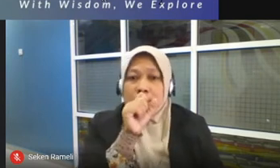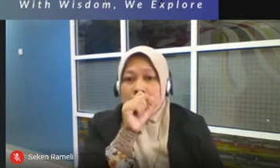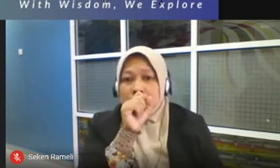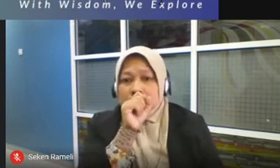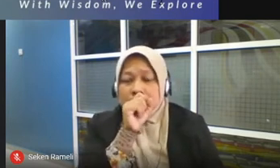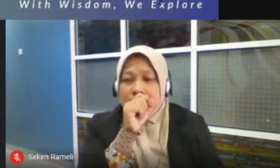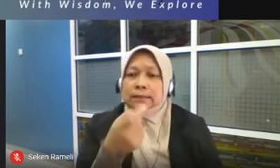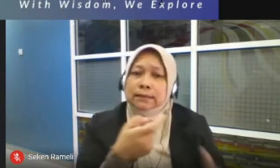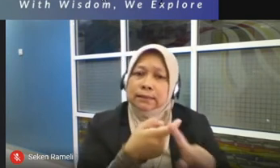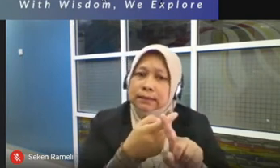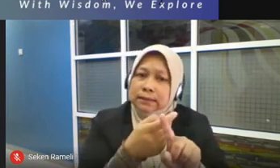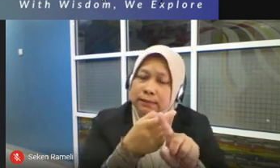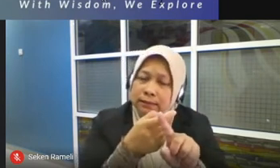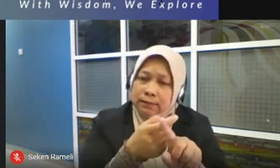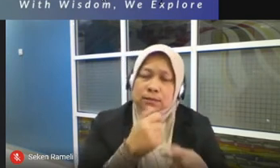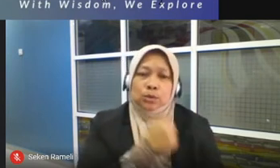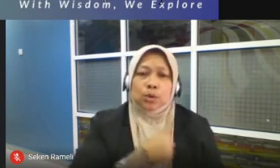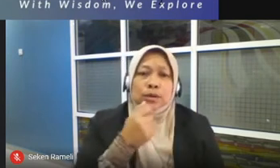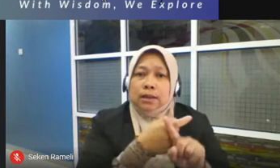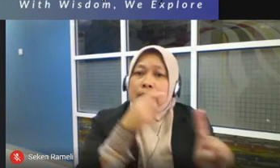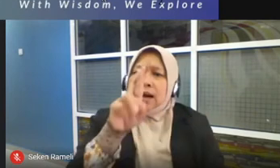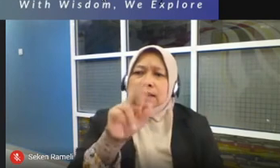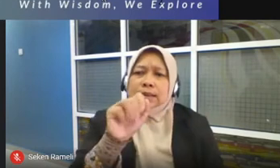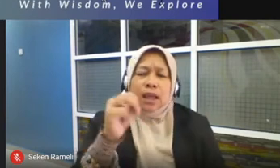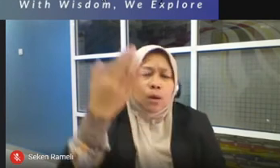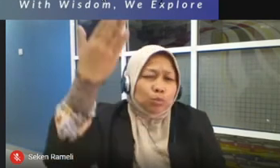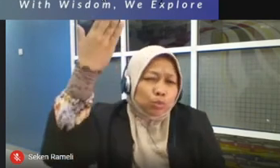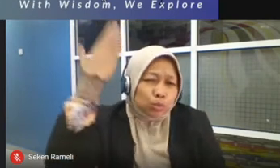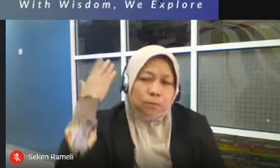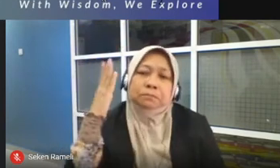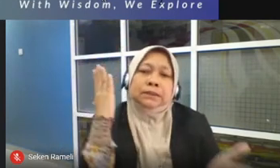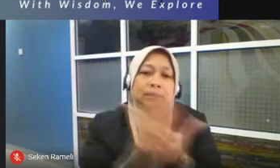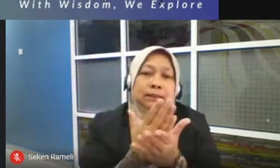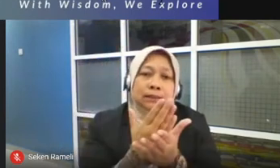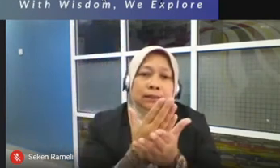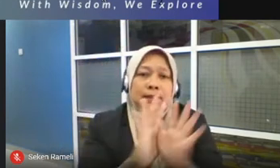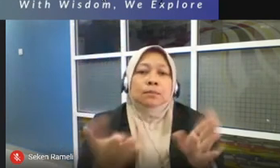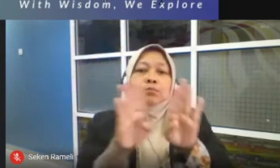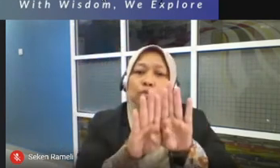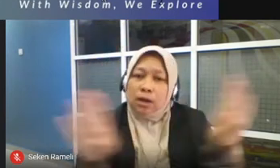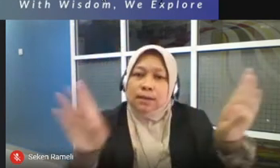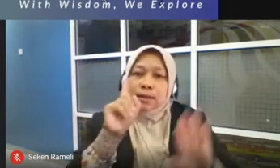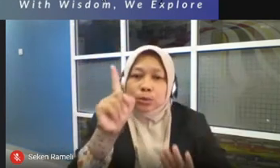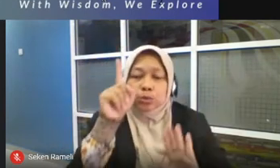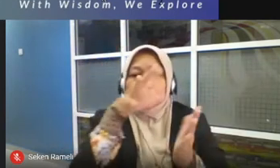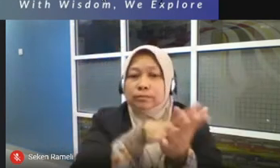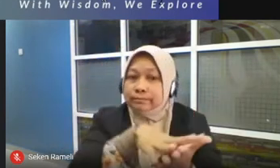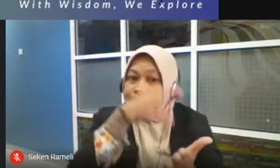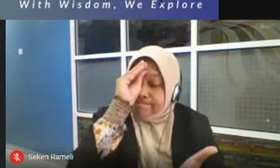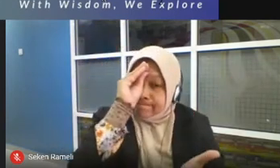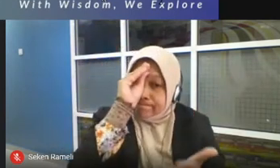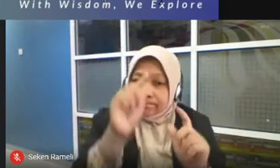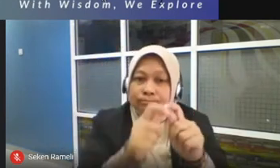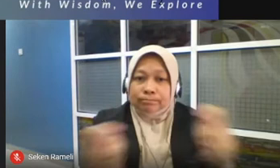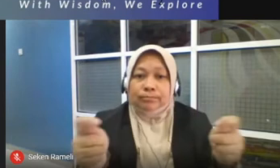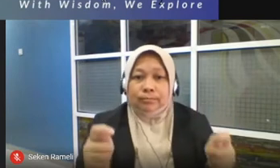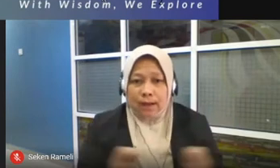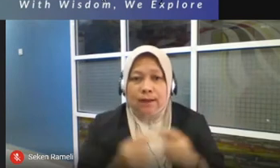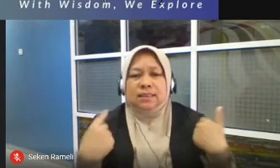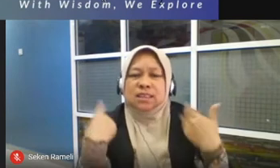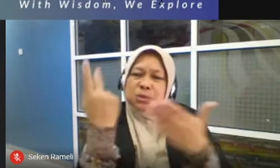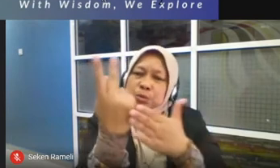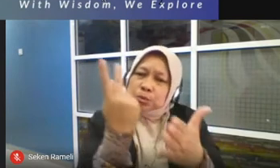daripada berita, RTM dulu. Jadi dia berhenti dan dia buka satu akademi. Dan juga ada beberapa kursus